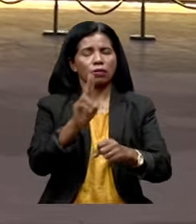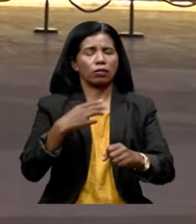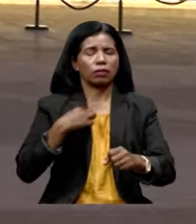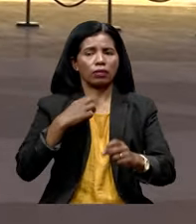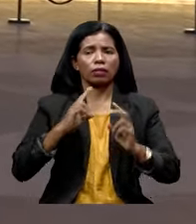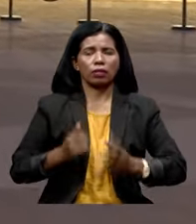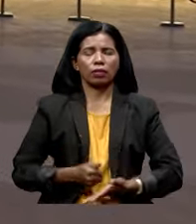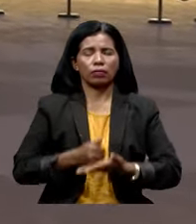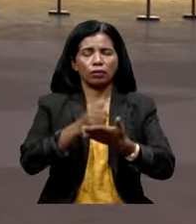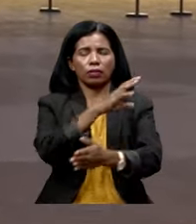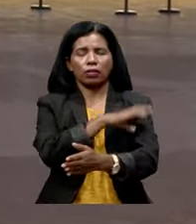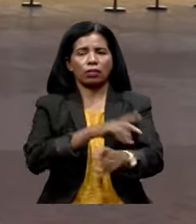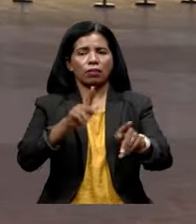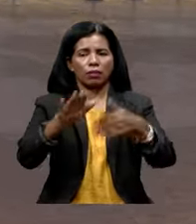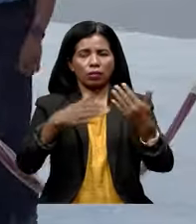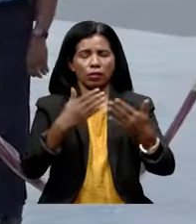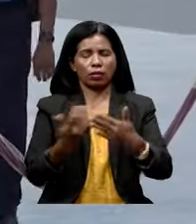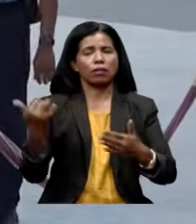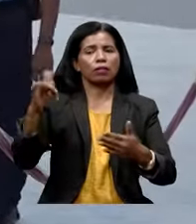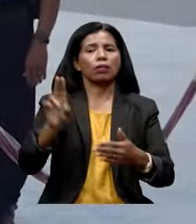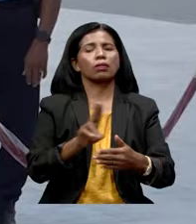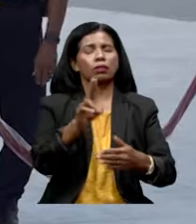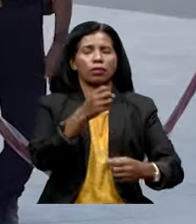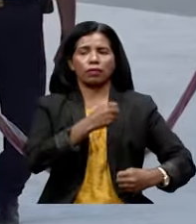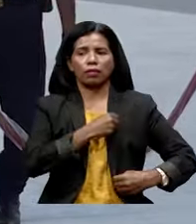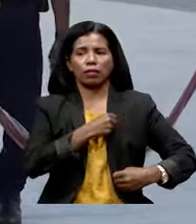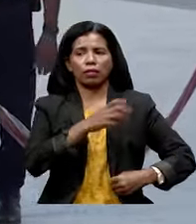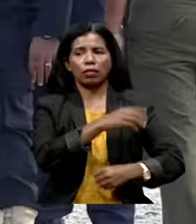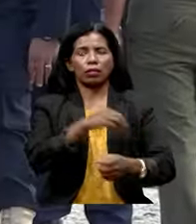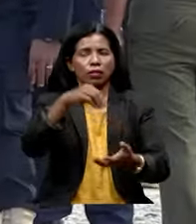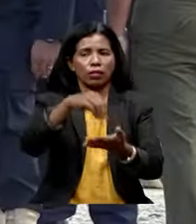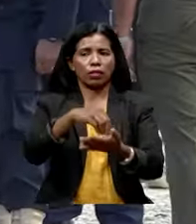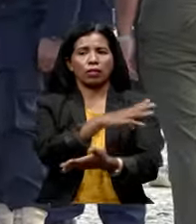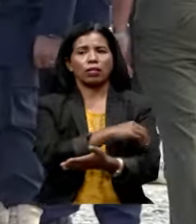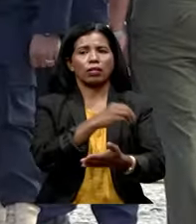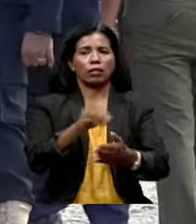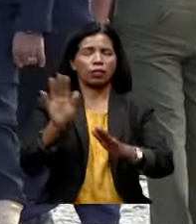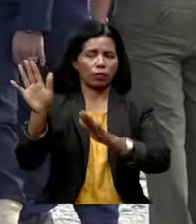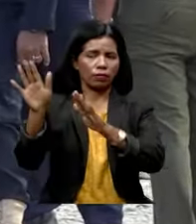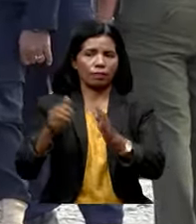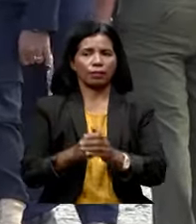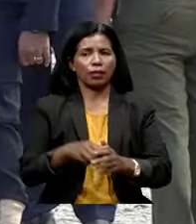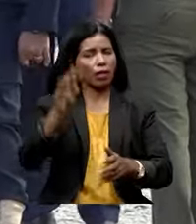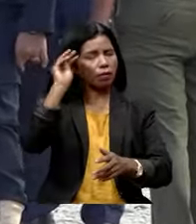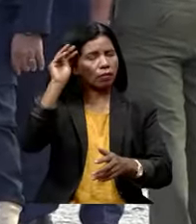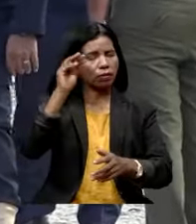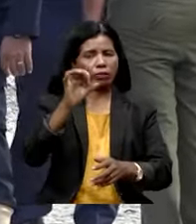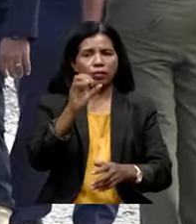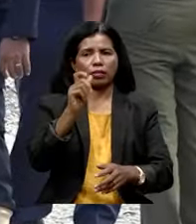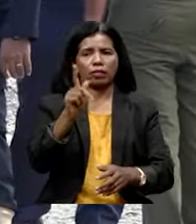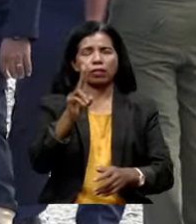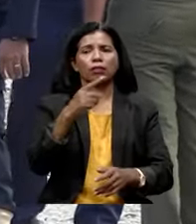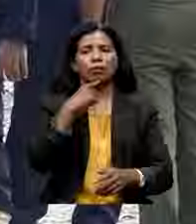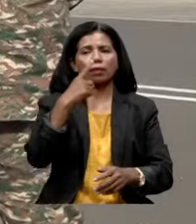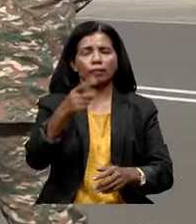ho di fo segurança basarani sira no sira nebe uja farda se garante segurança ya parte fo lolon. Ministro Interior Francisco Guterres